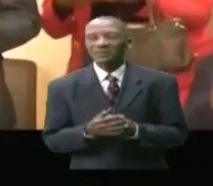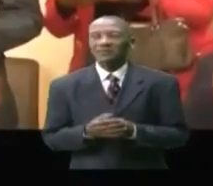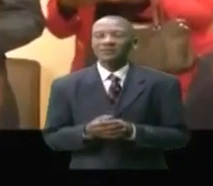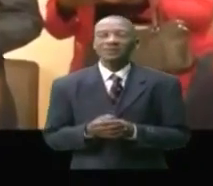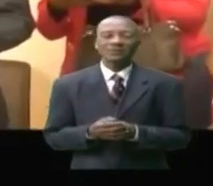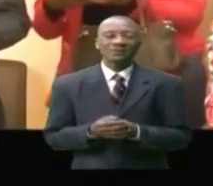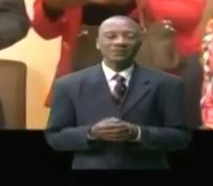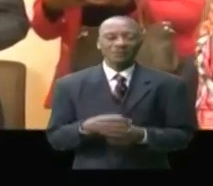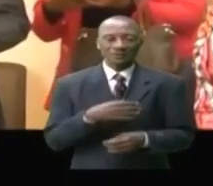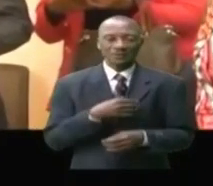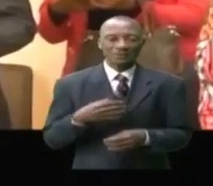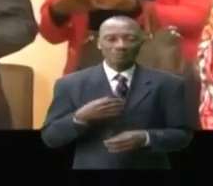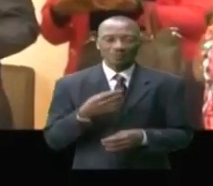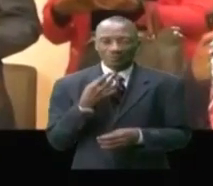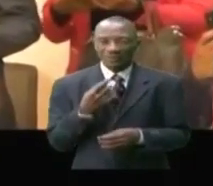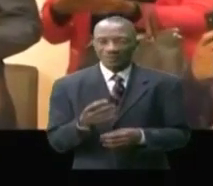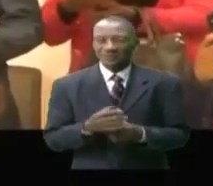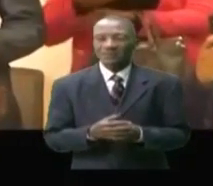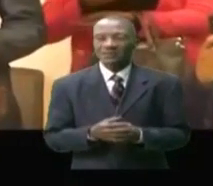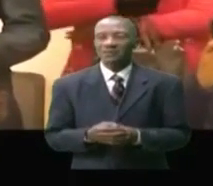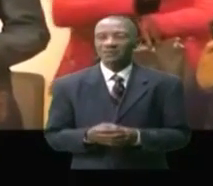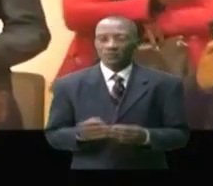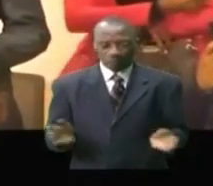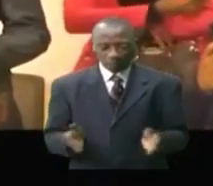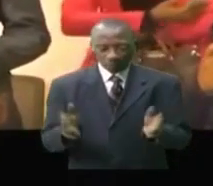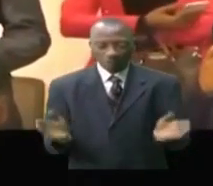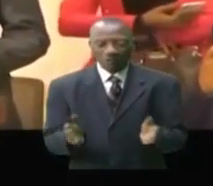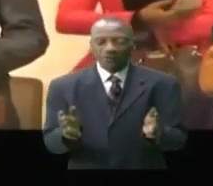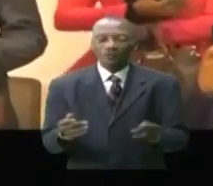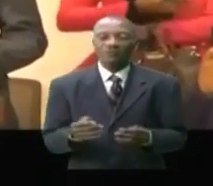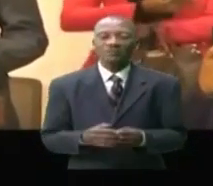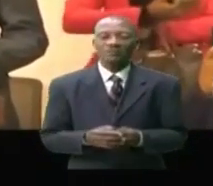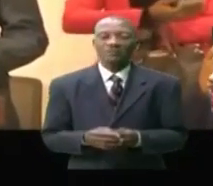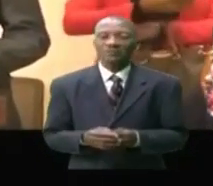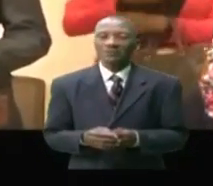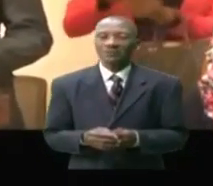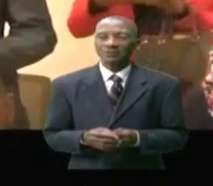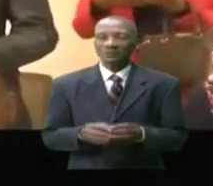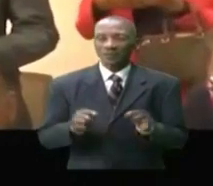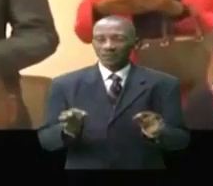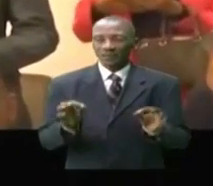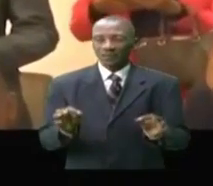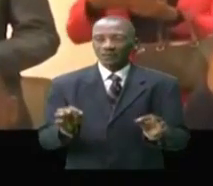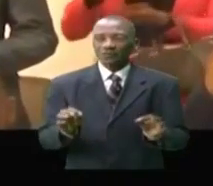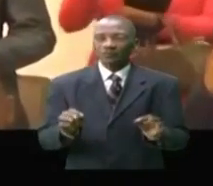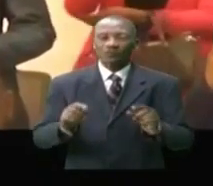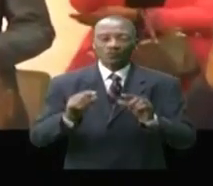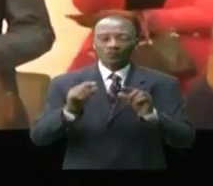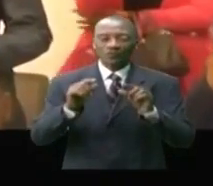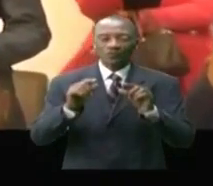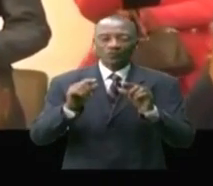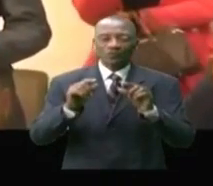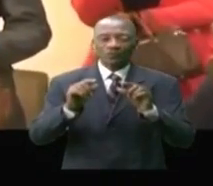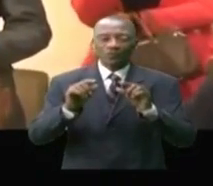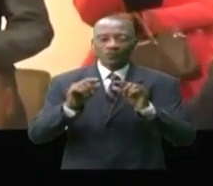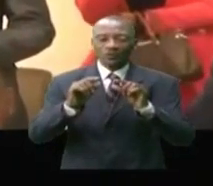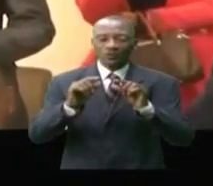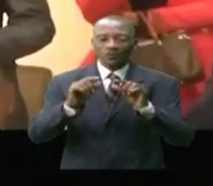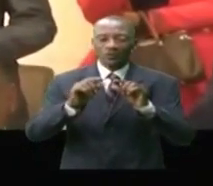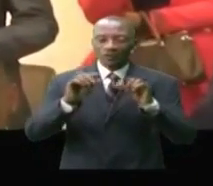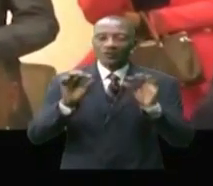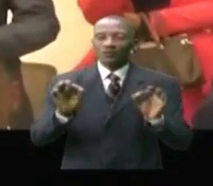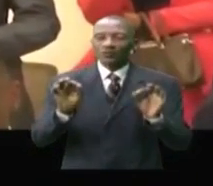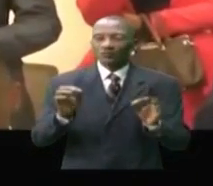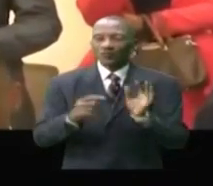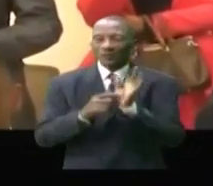d'administration, humblement, nous veillerons à ce que la Cominière relève les enjeux et les